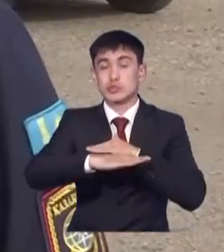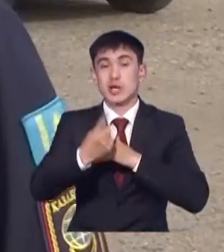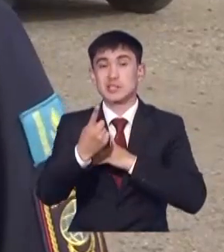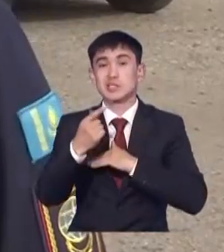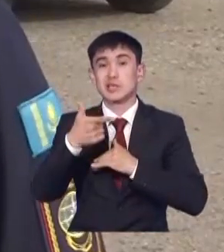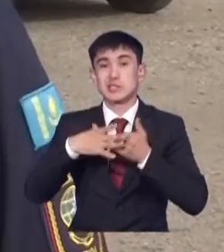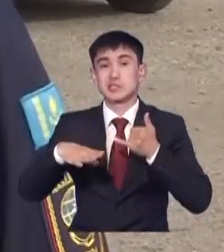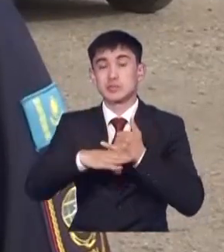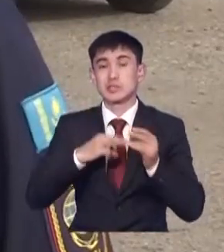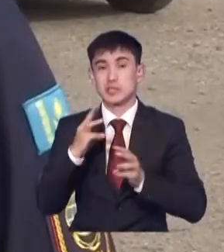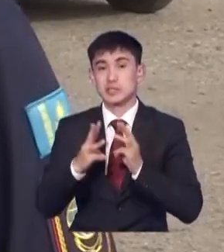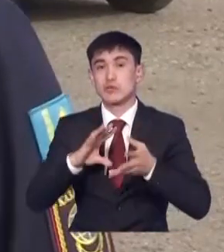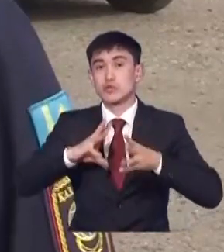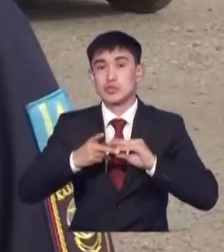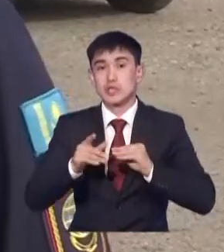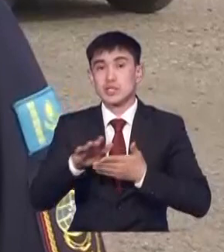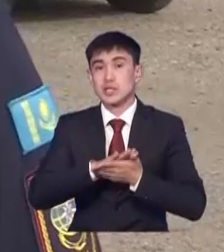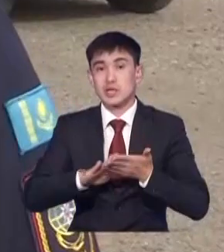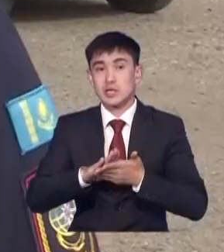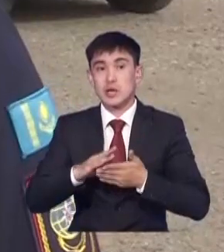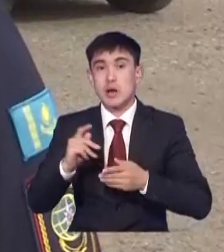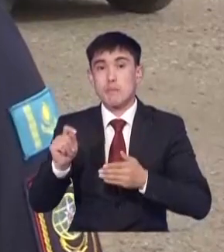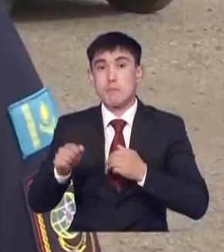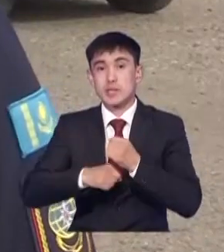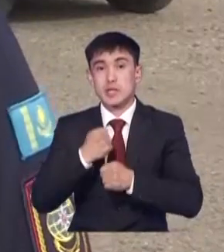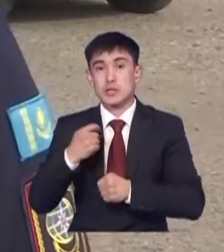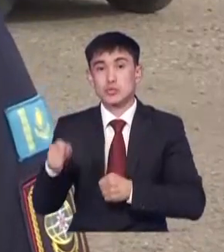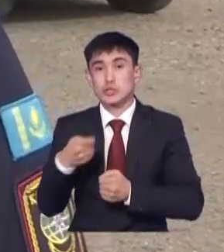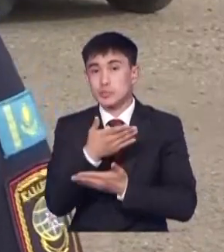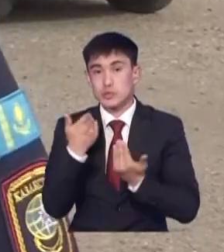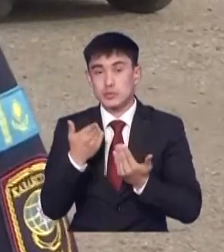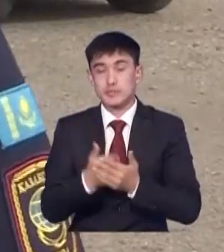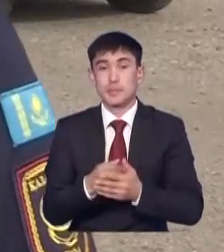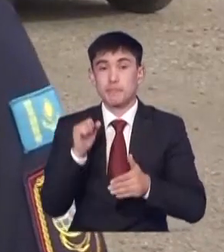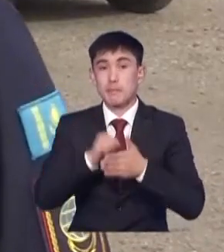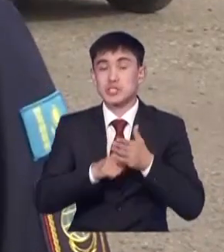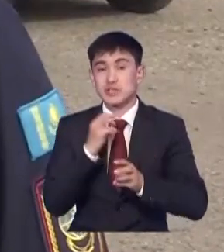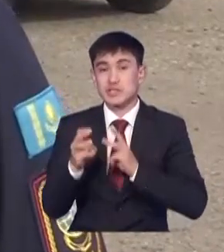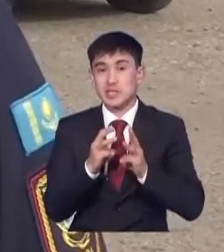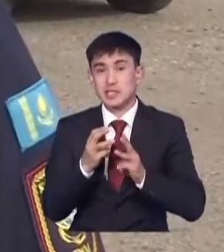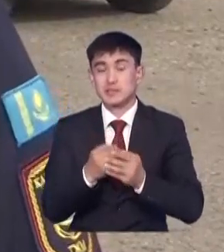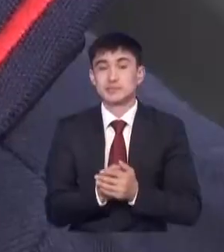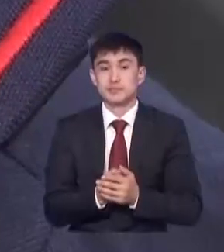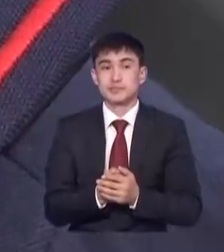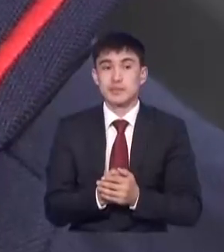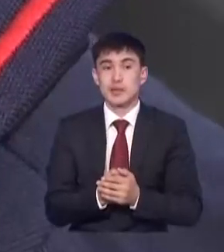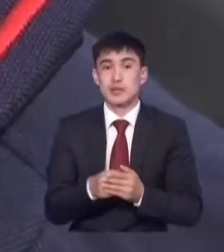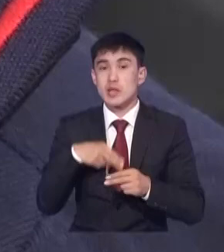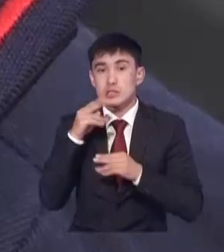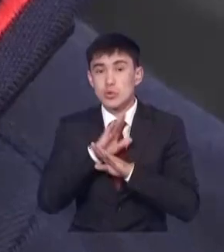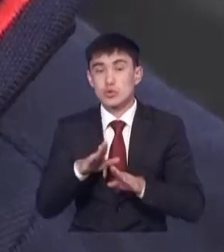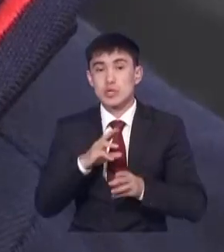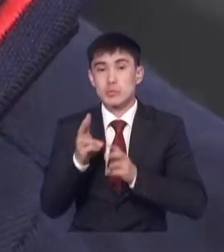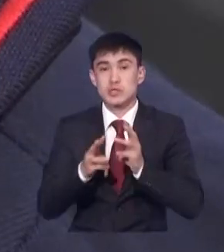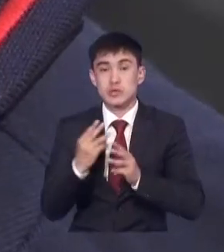гектар. В результате никаких материальных ущерб не нанесен. Причинами возгорания является неосторожное обращение с